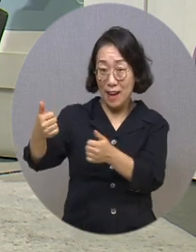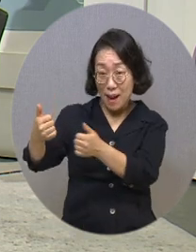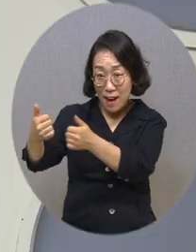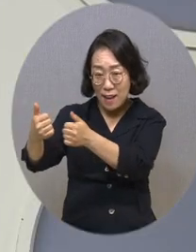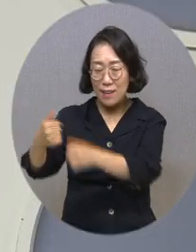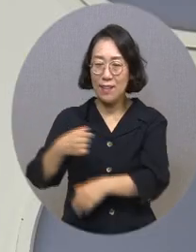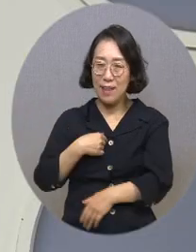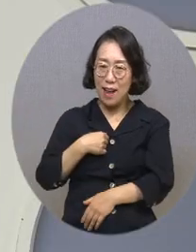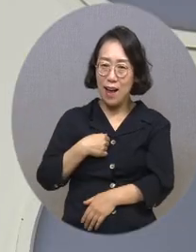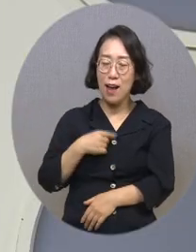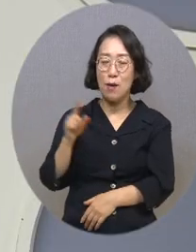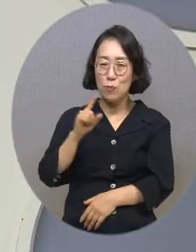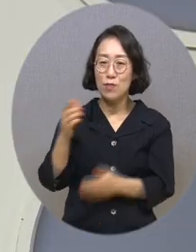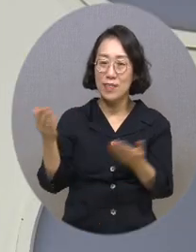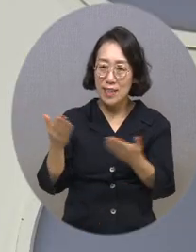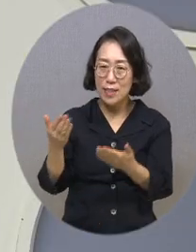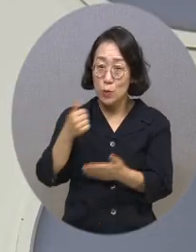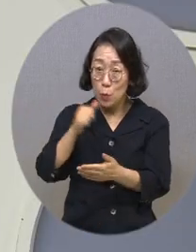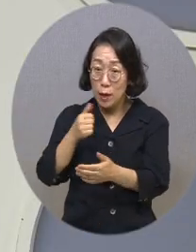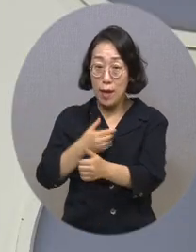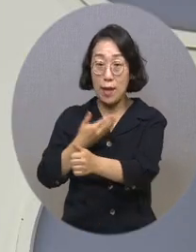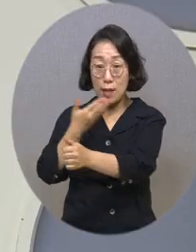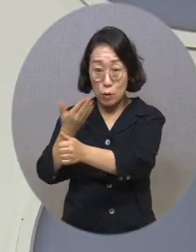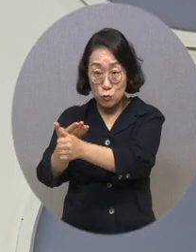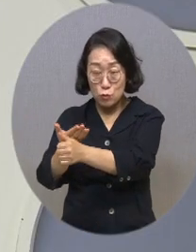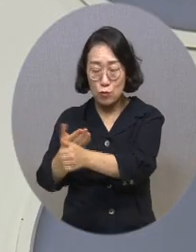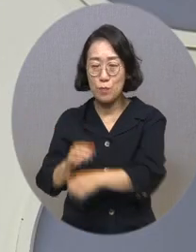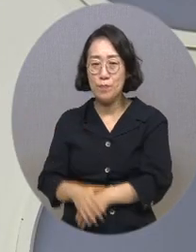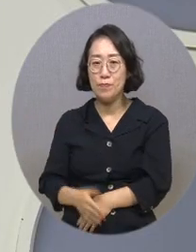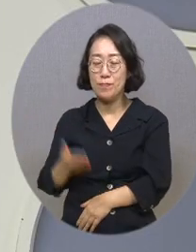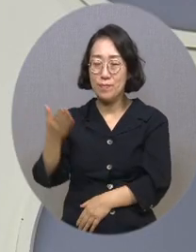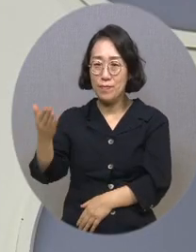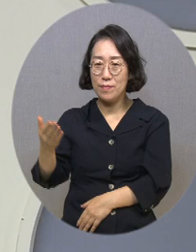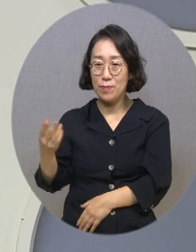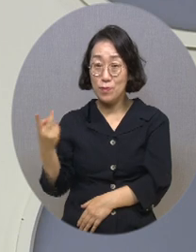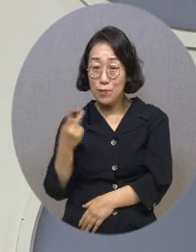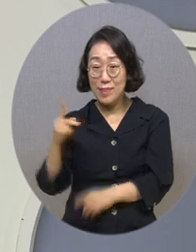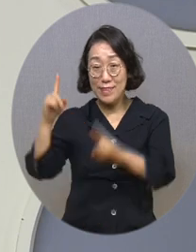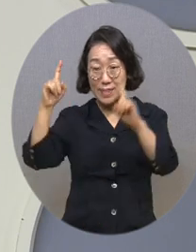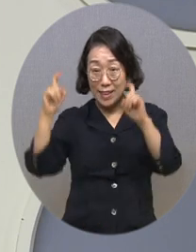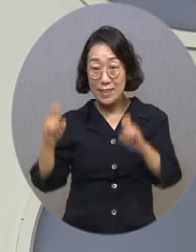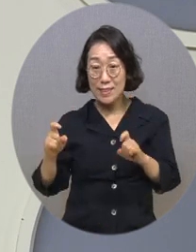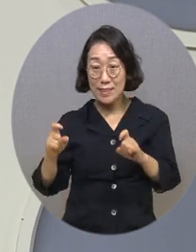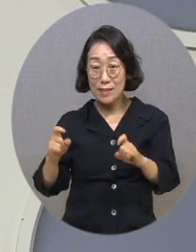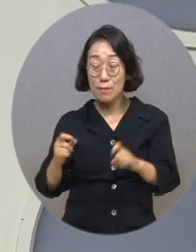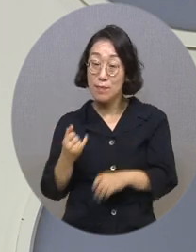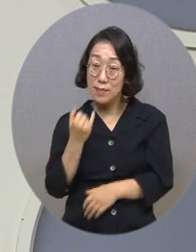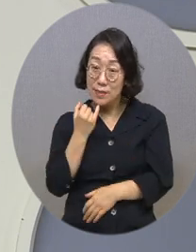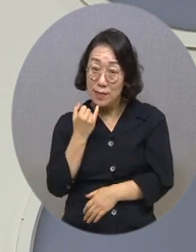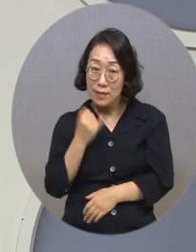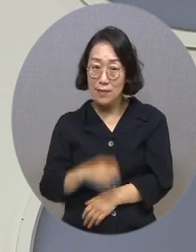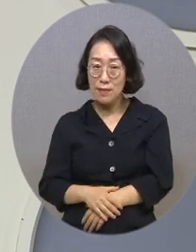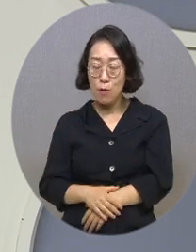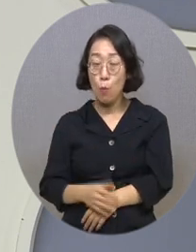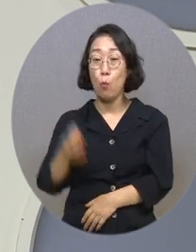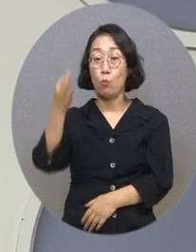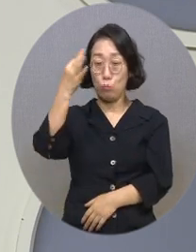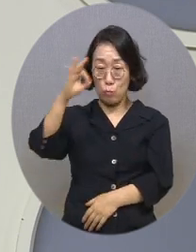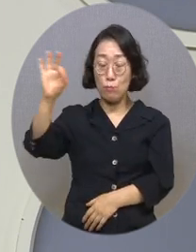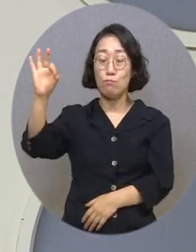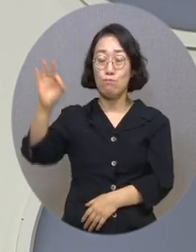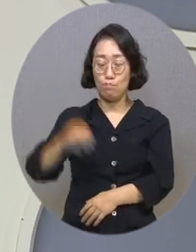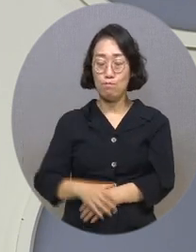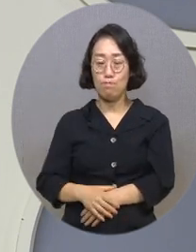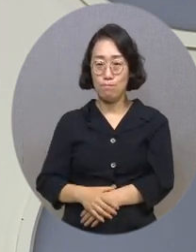제가 이런 일을 하고 있습니다. 이제 신성일 씨하고 사진 좀 한번 찍어도 되겠습니까? 일단 쾌히 승낙을 해서